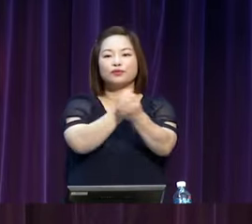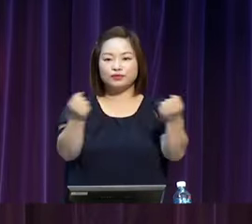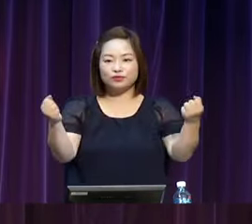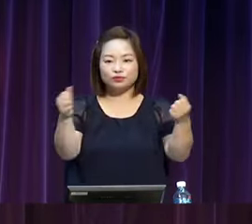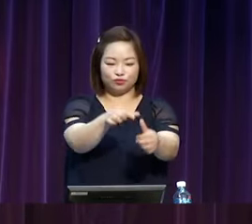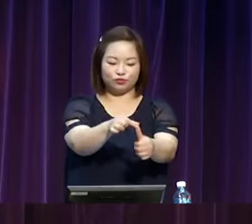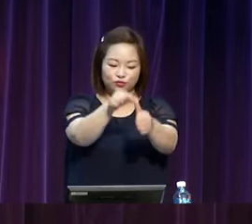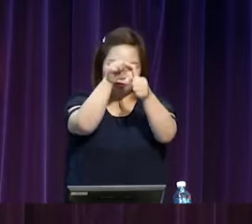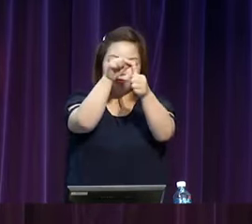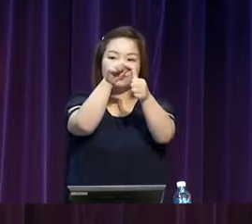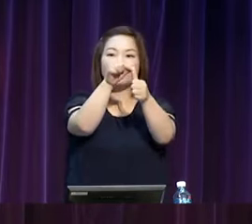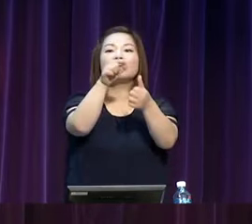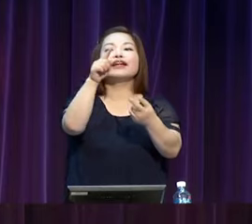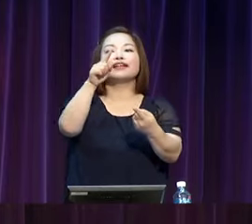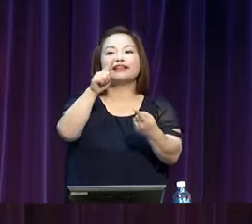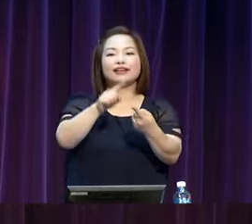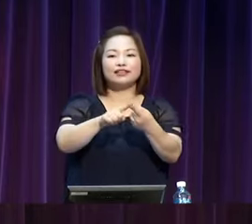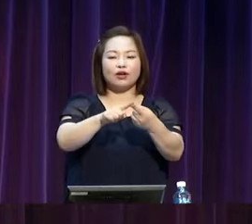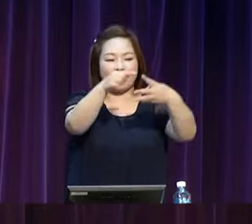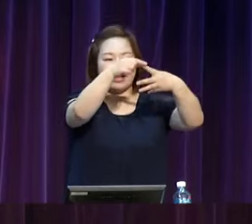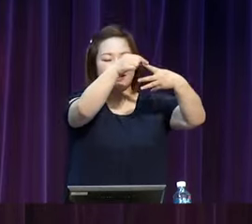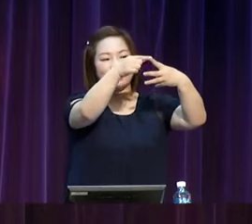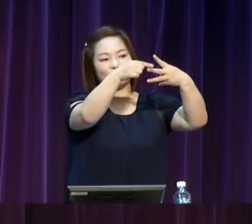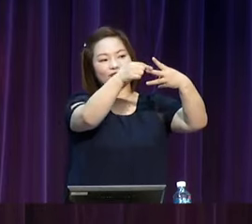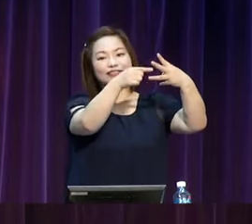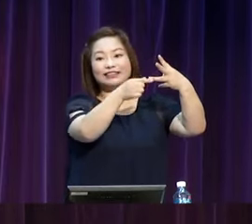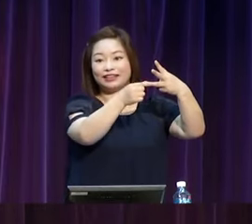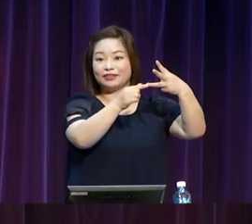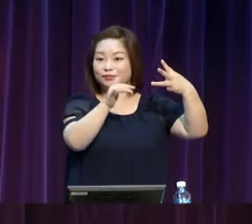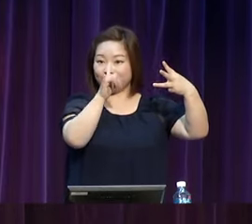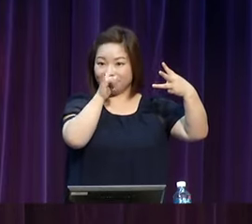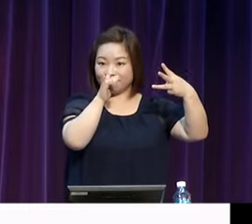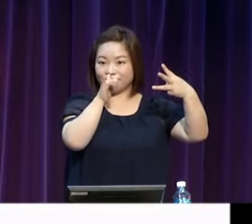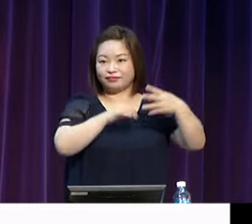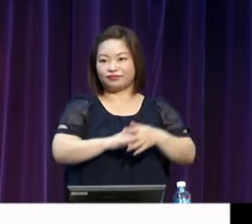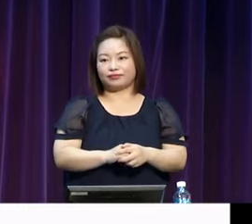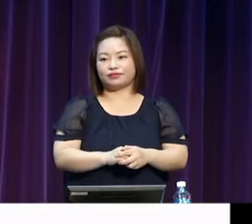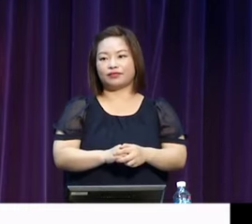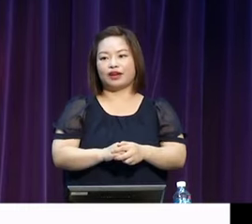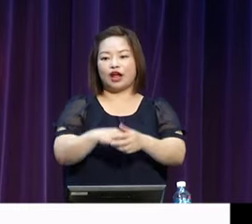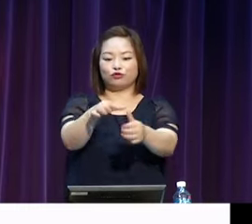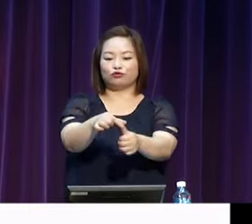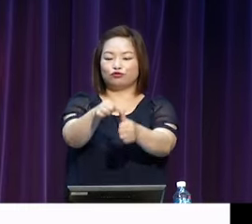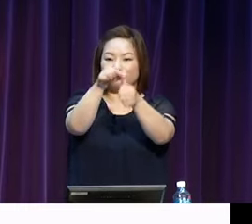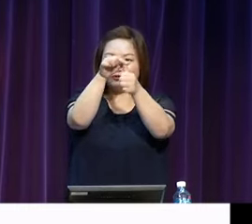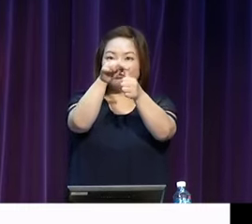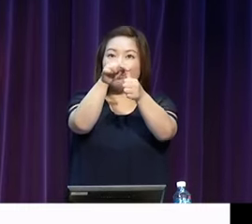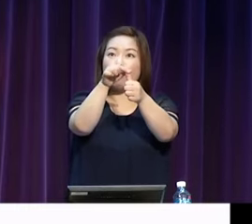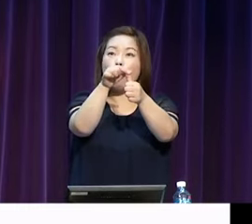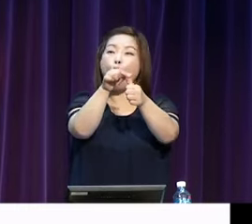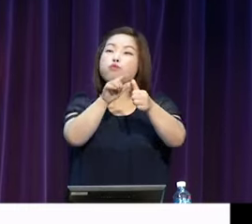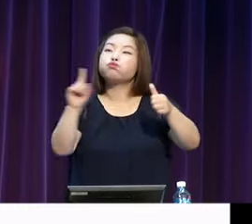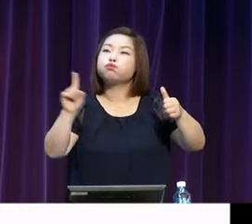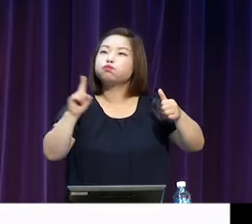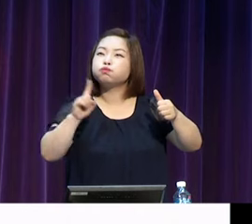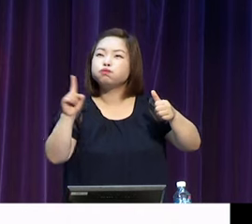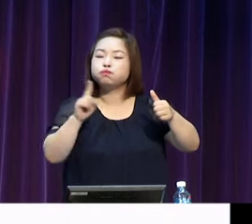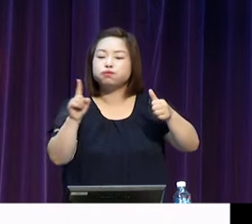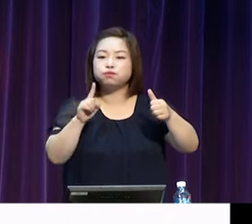성경에서 구원이라고 하는 것을 세 가지로 설명하고 있는데 구원을 세 번 받아야 된다 그 뜻은